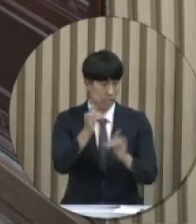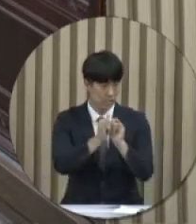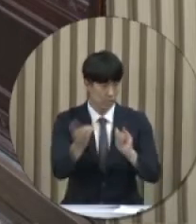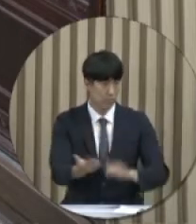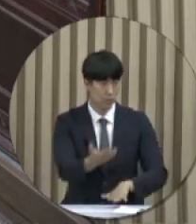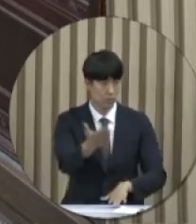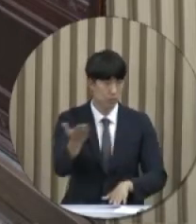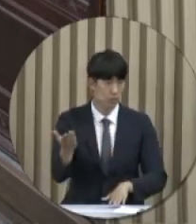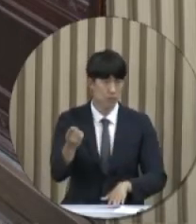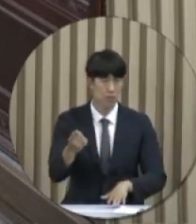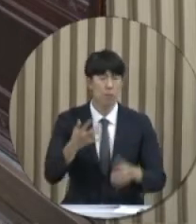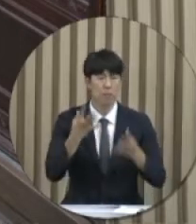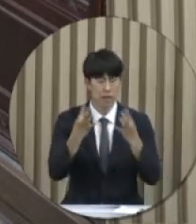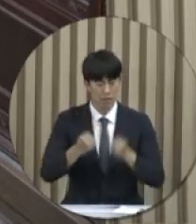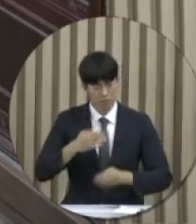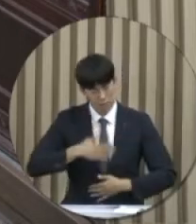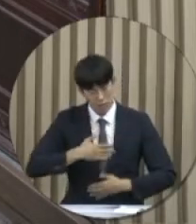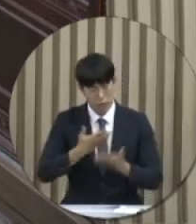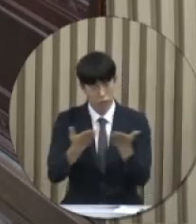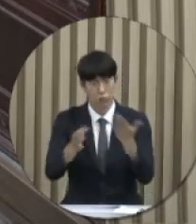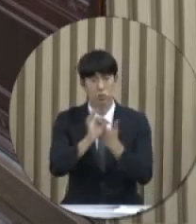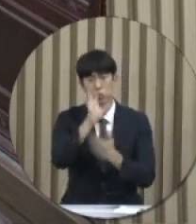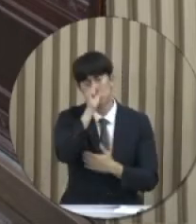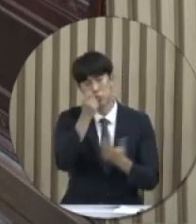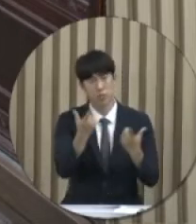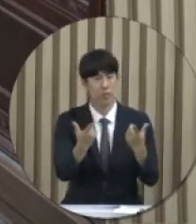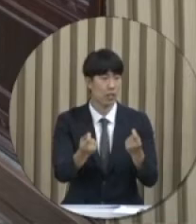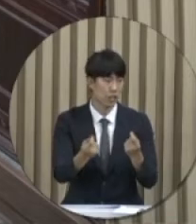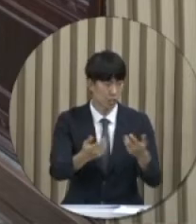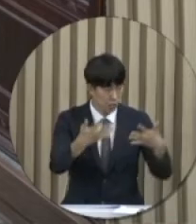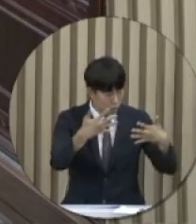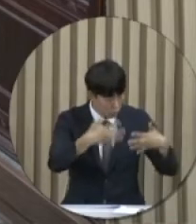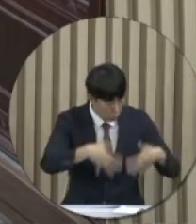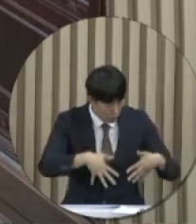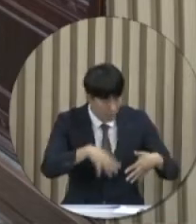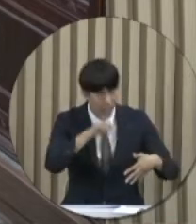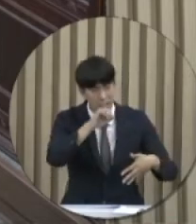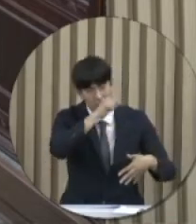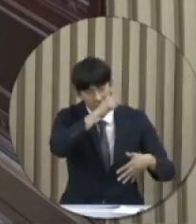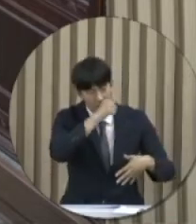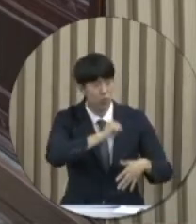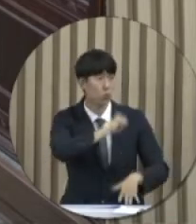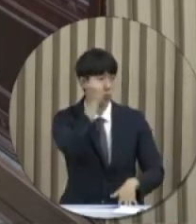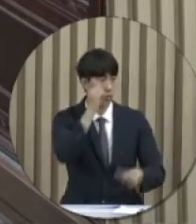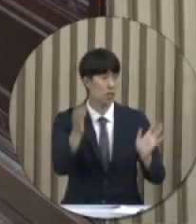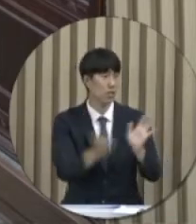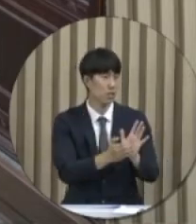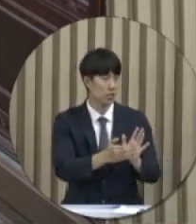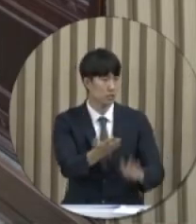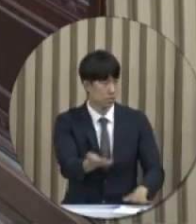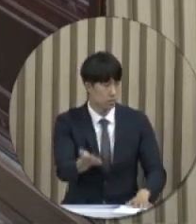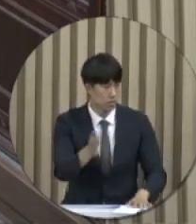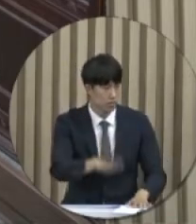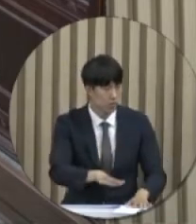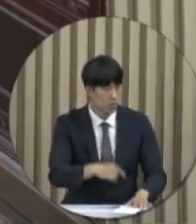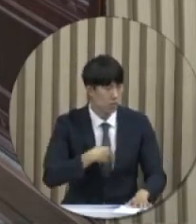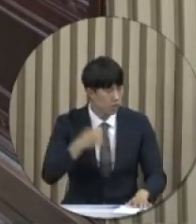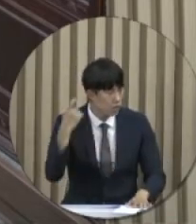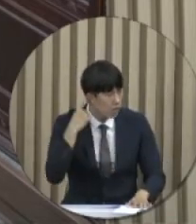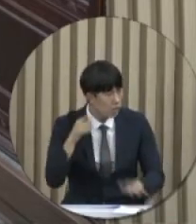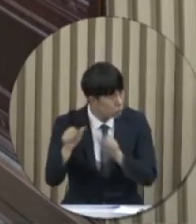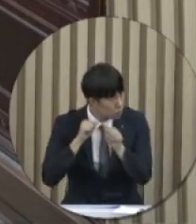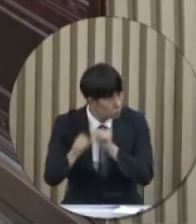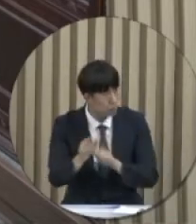시민분들에게 이러한 부분을 좀 알렸으면 좋겠다. 그렇게 제안을 하고 조건부로 예산을 통과를 했었었었는데요. 들려오는